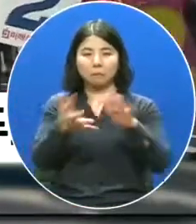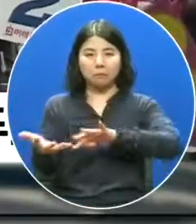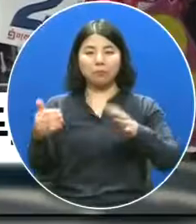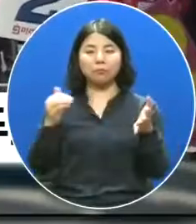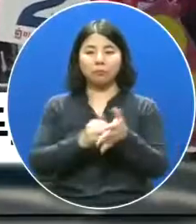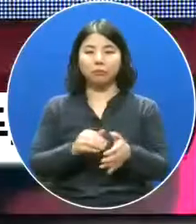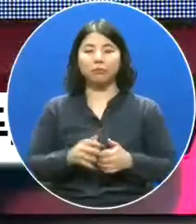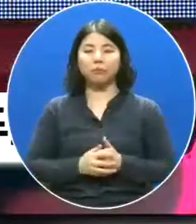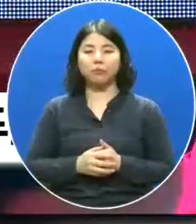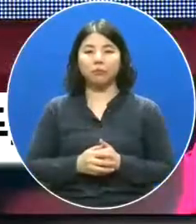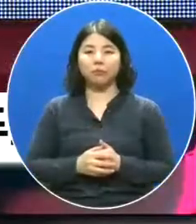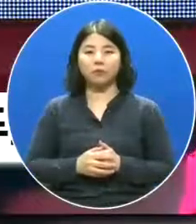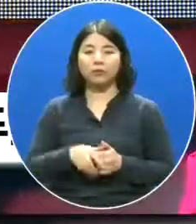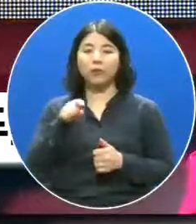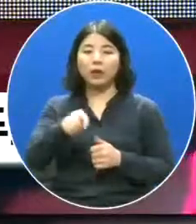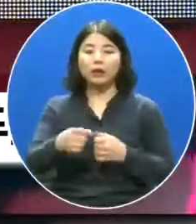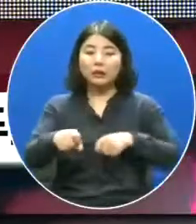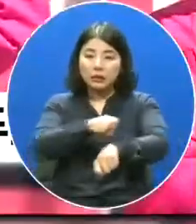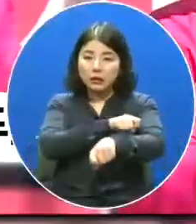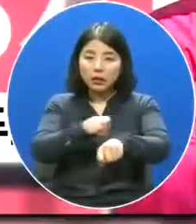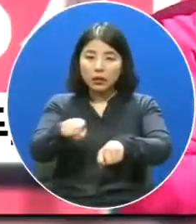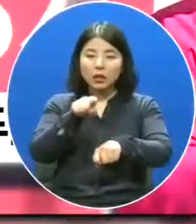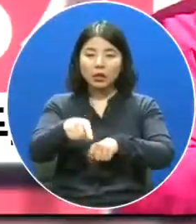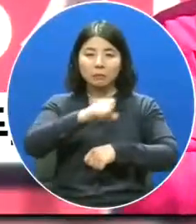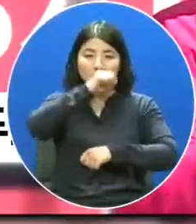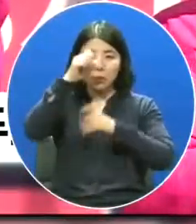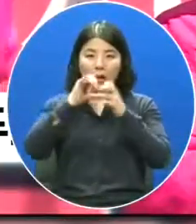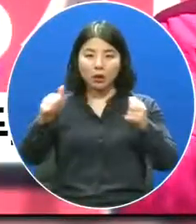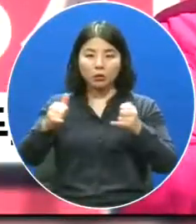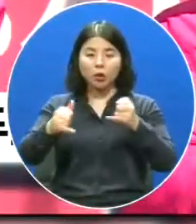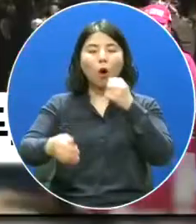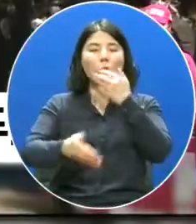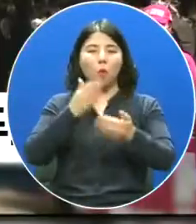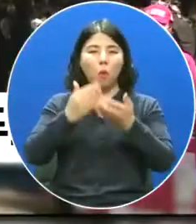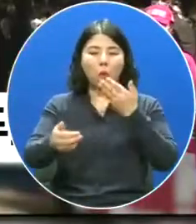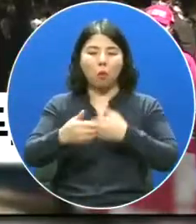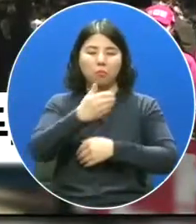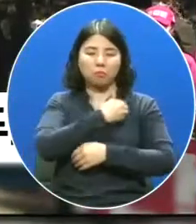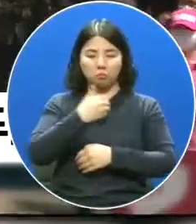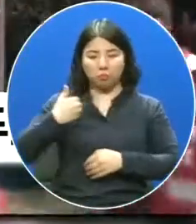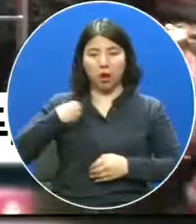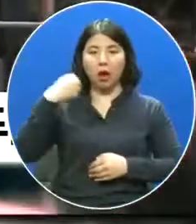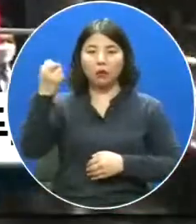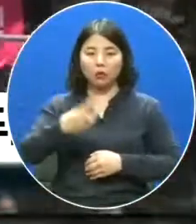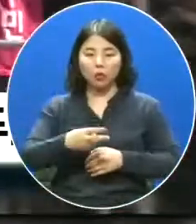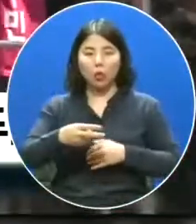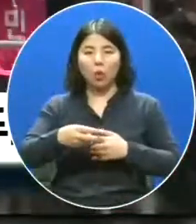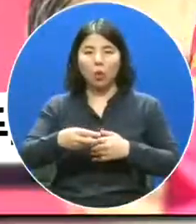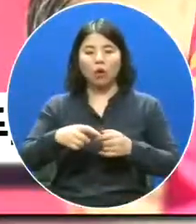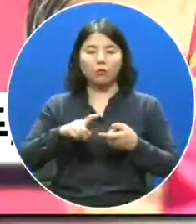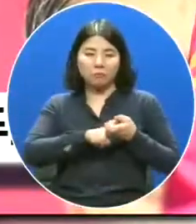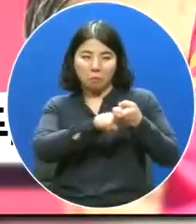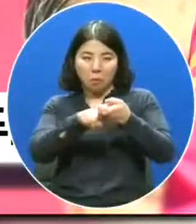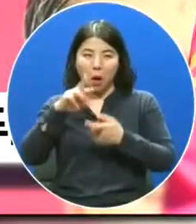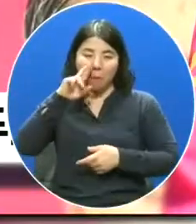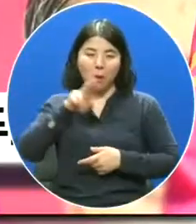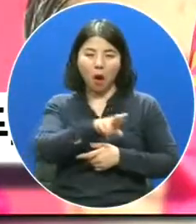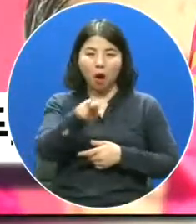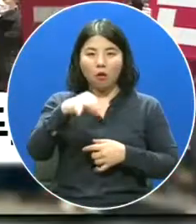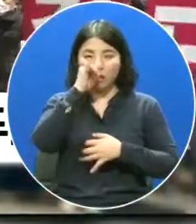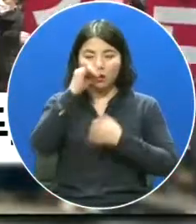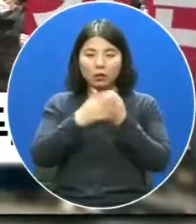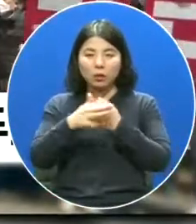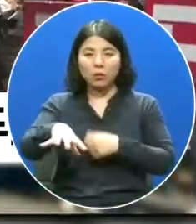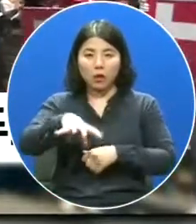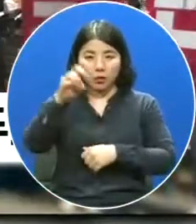것입니다. 특히 이들 당선자들은 풍부한 행정 경험과 전문성, 정치권 인맥을 두루 갖춰 초선